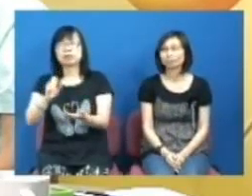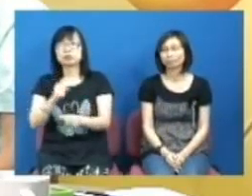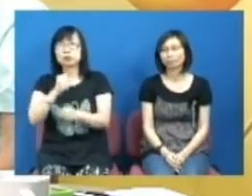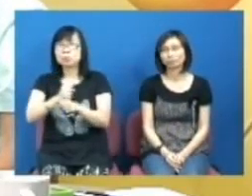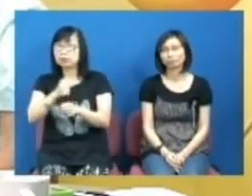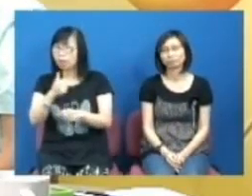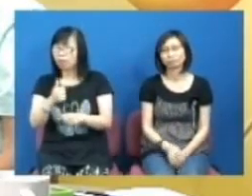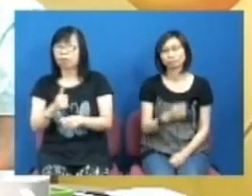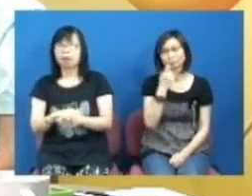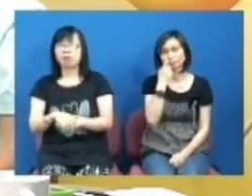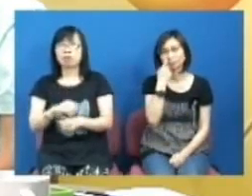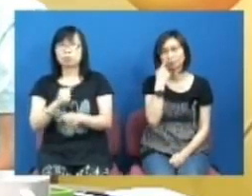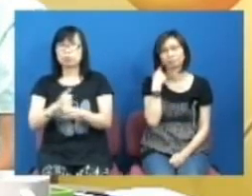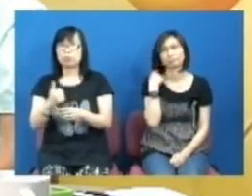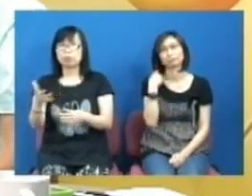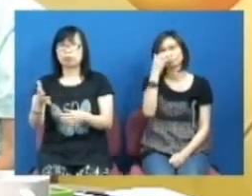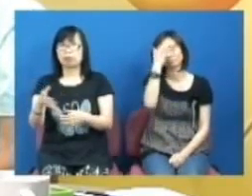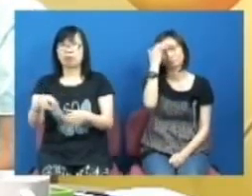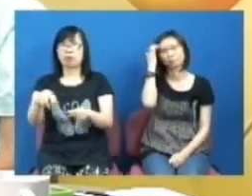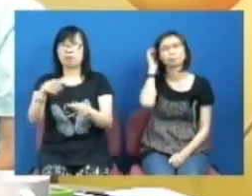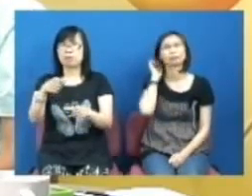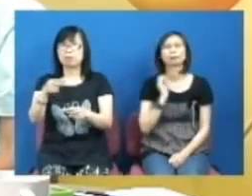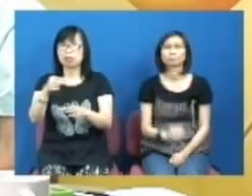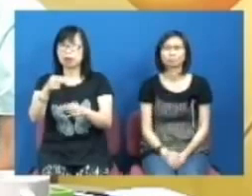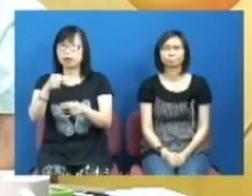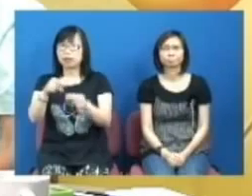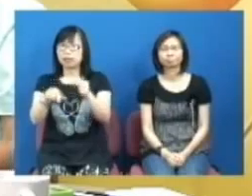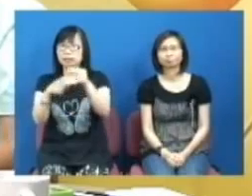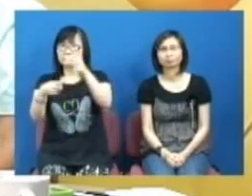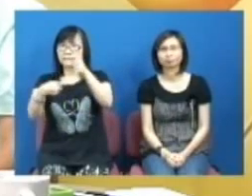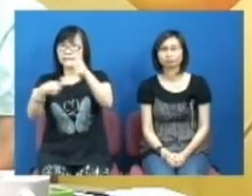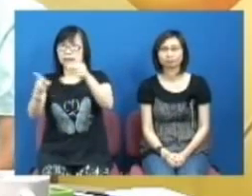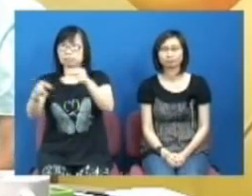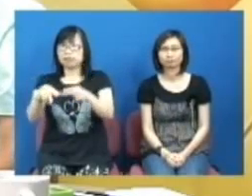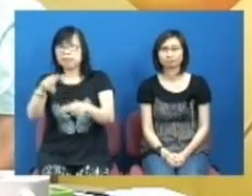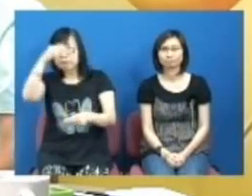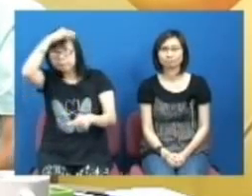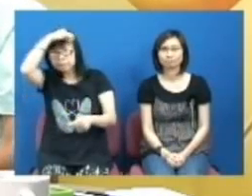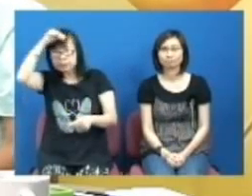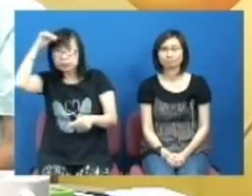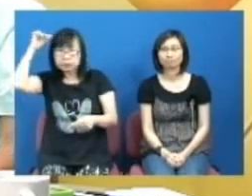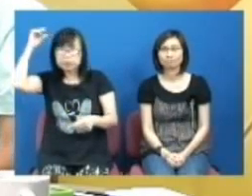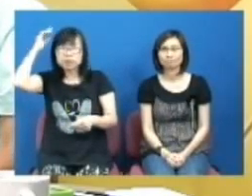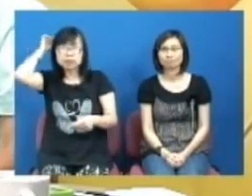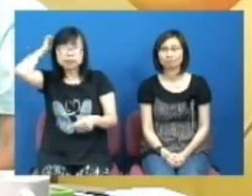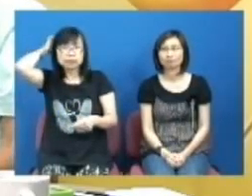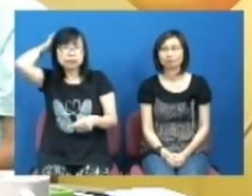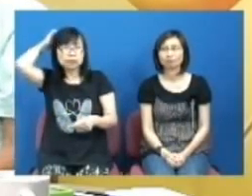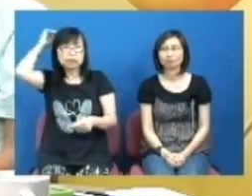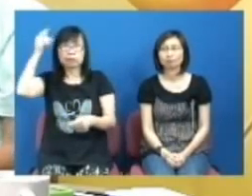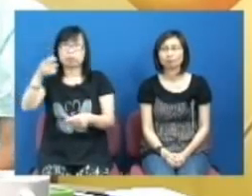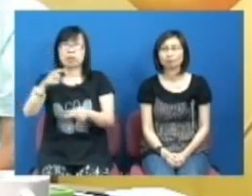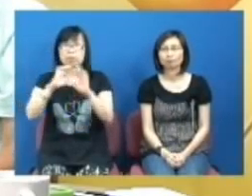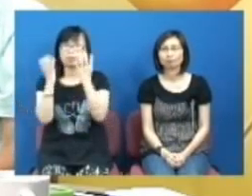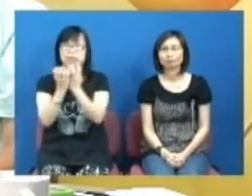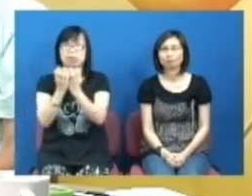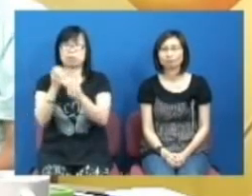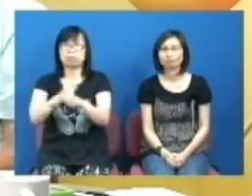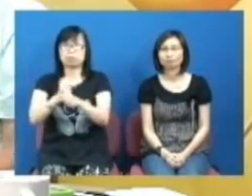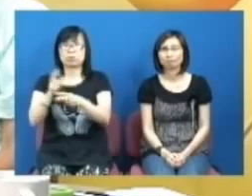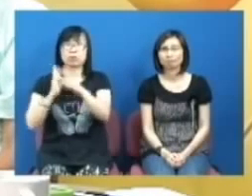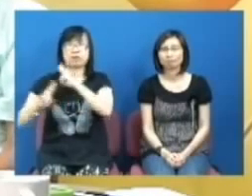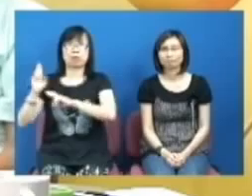實你回歸之後你睇到嘅第一個就係董建華這個集團造成的倒行逆施，